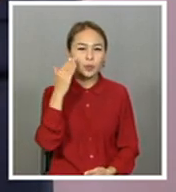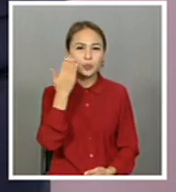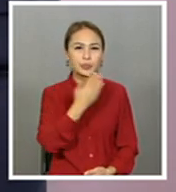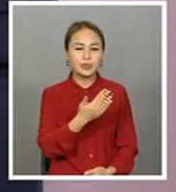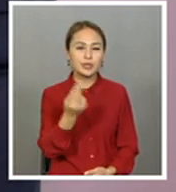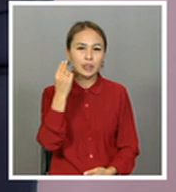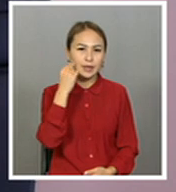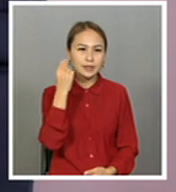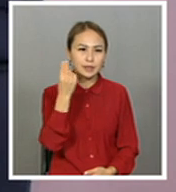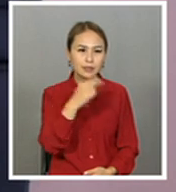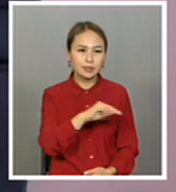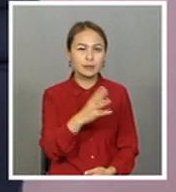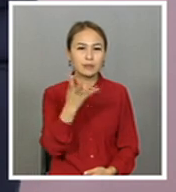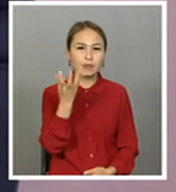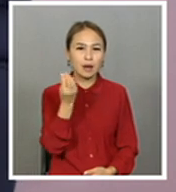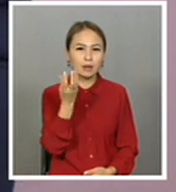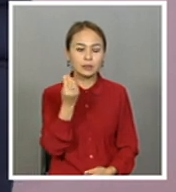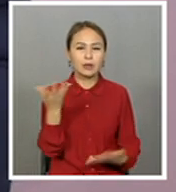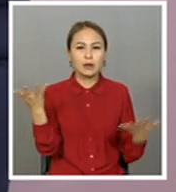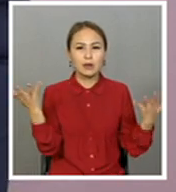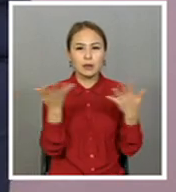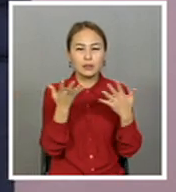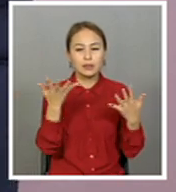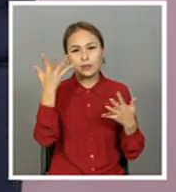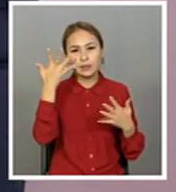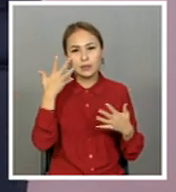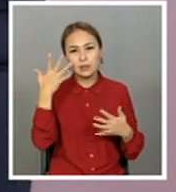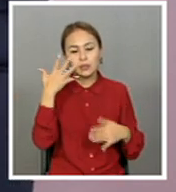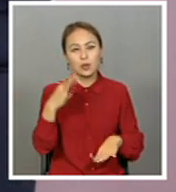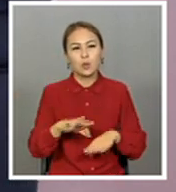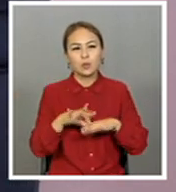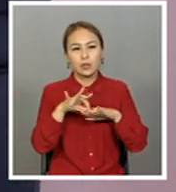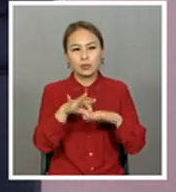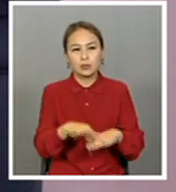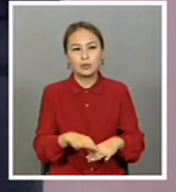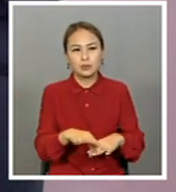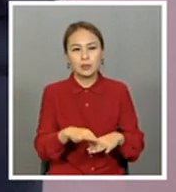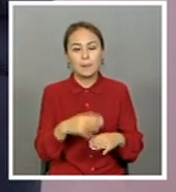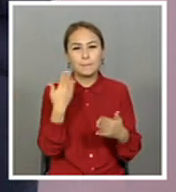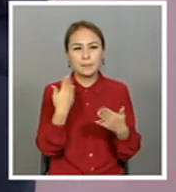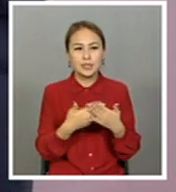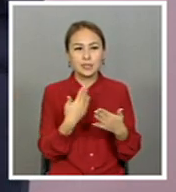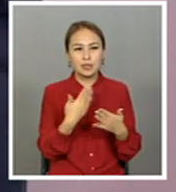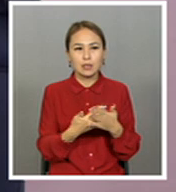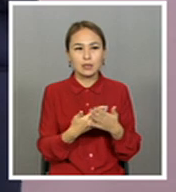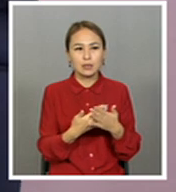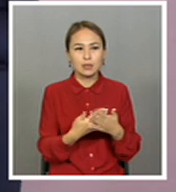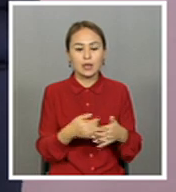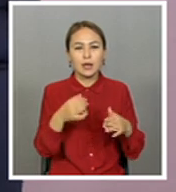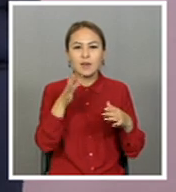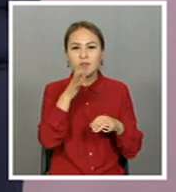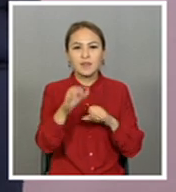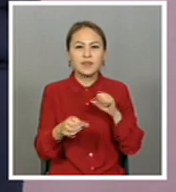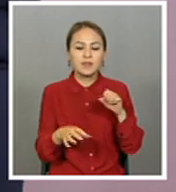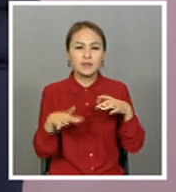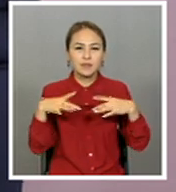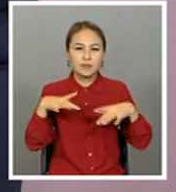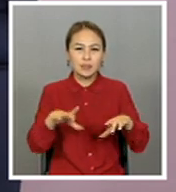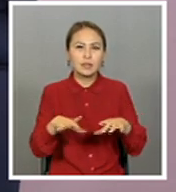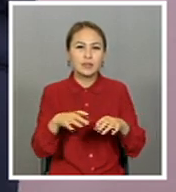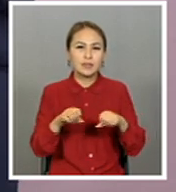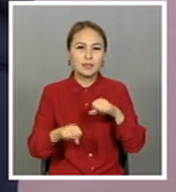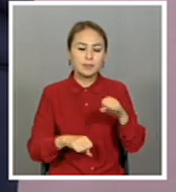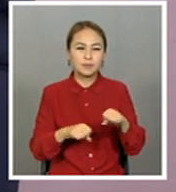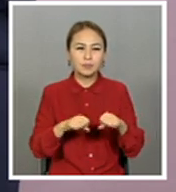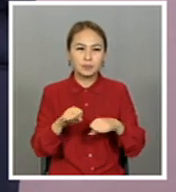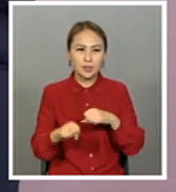қасиеттері тағы қандай кезде қолданылады? Мысалы, велосипедтің дөңгелегін, не